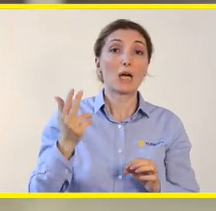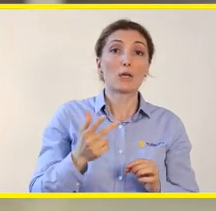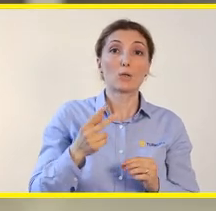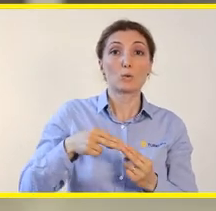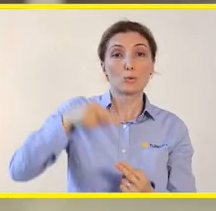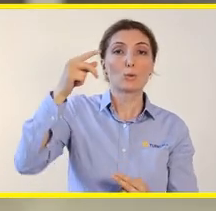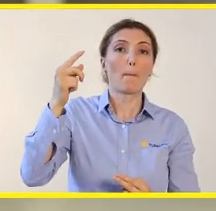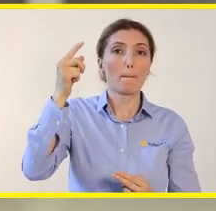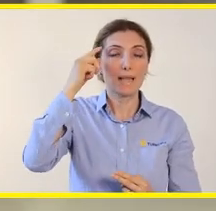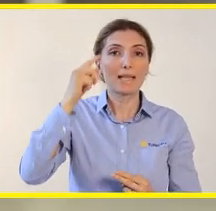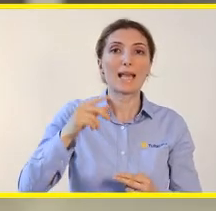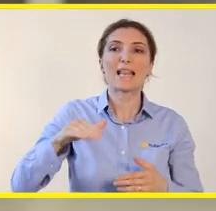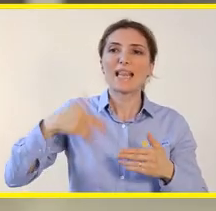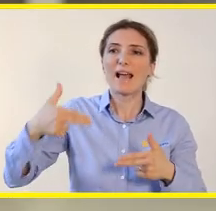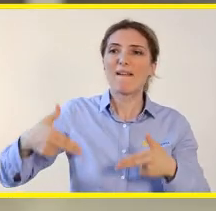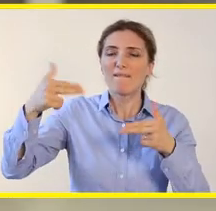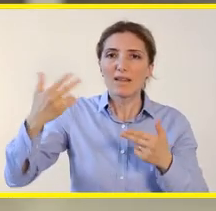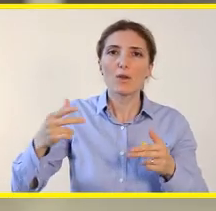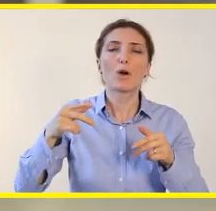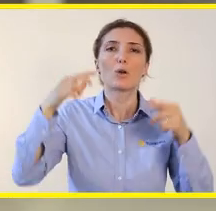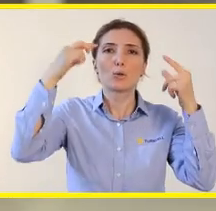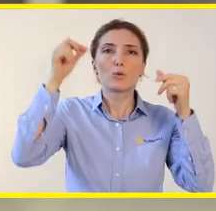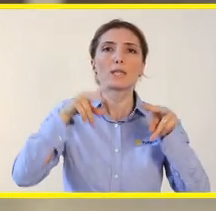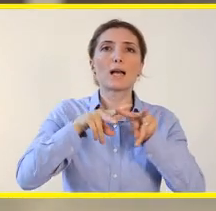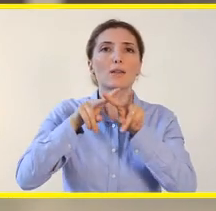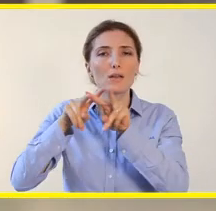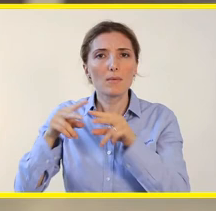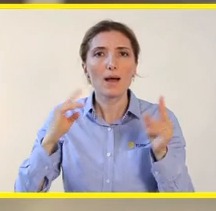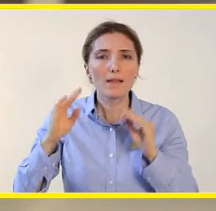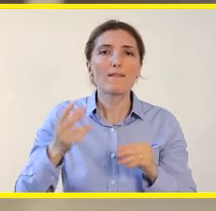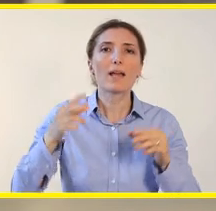Turkcell T60 ile ilgili daha detaylı bilgiye diğer videolarımızdan,